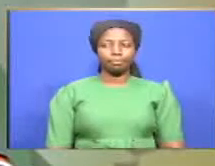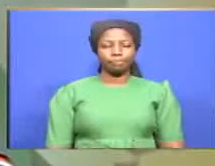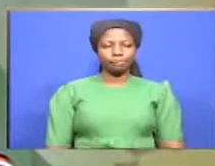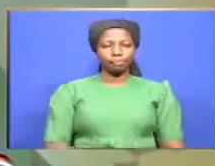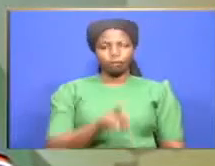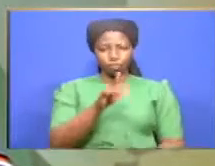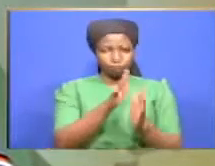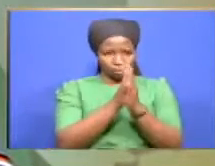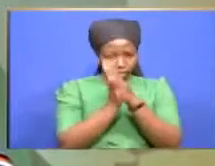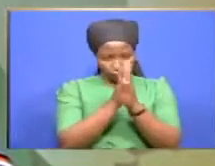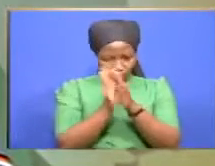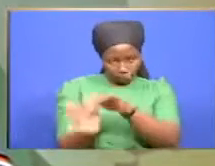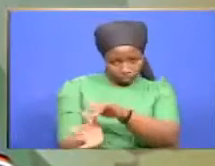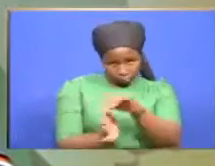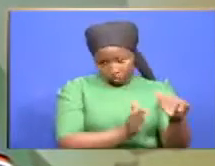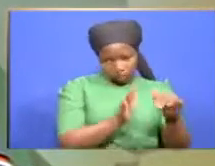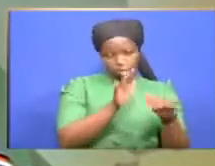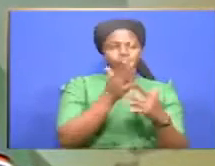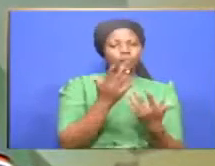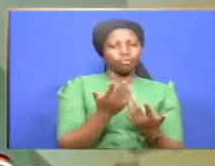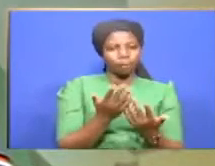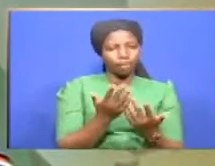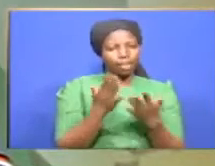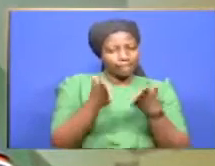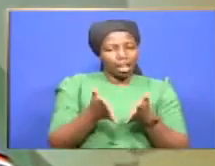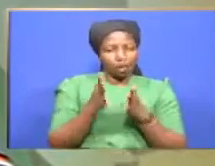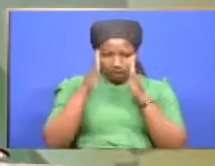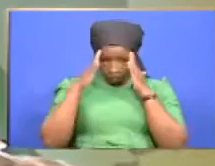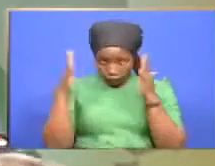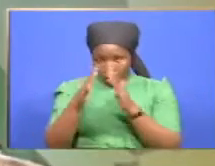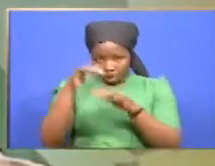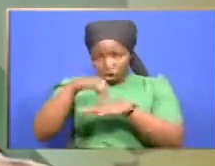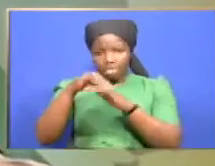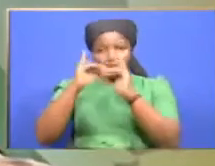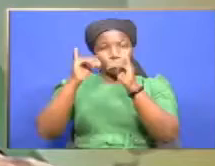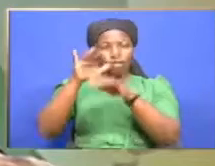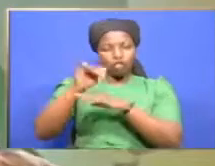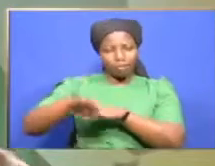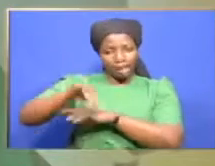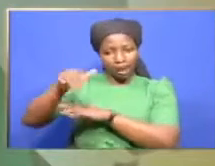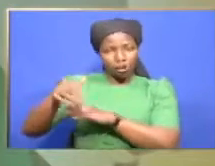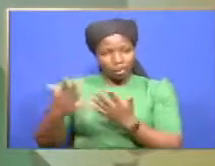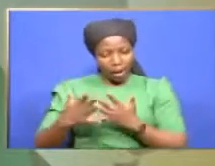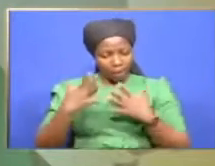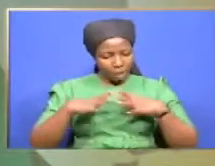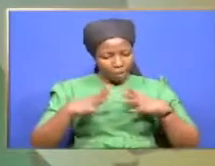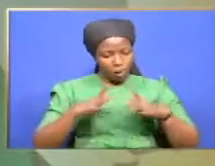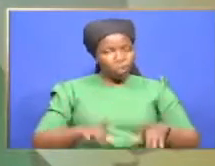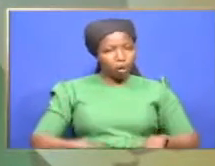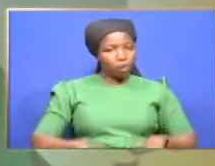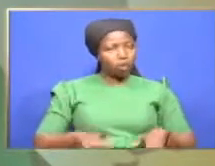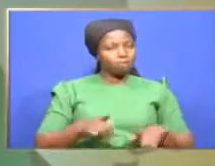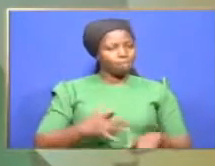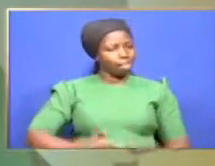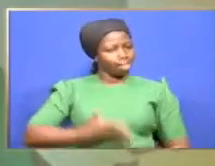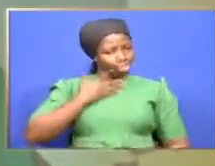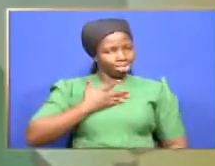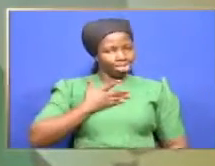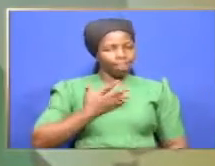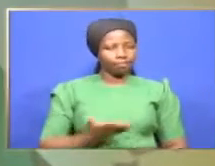Tukichana taarifa hiyo mtazamaji yake Rais Uhuru Kenyatta, moja kwa moja tuangazie hizi taarifa kutoka magatuzini ambapo wakazi waliogadhabika